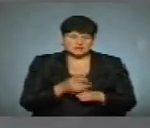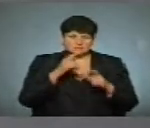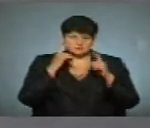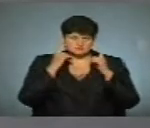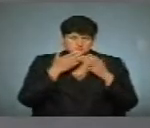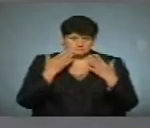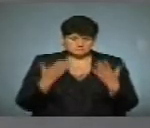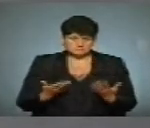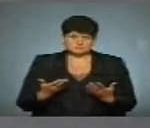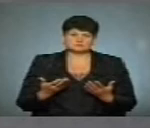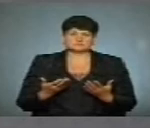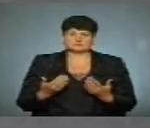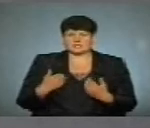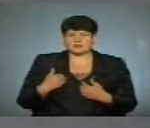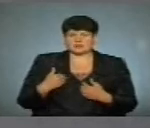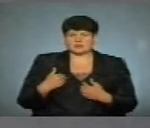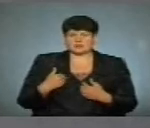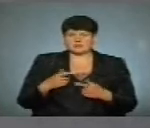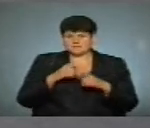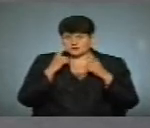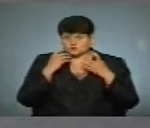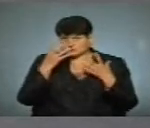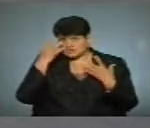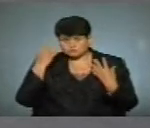маски. Я маску забув.